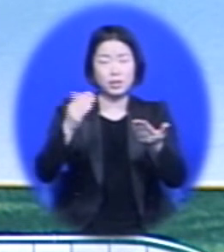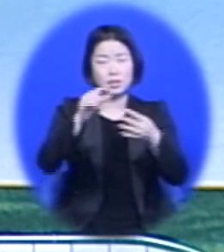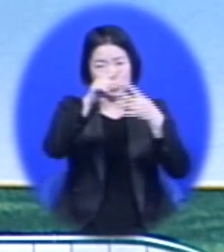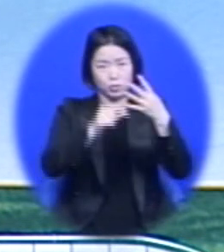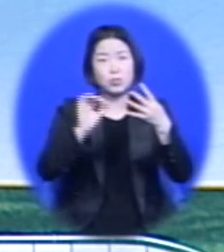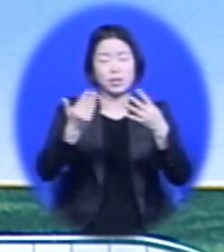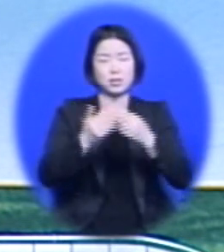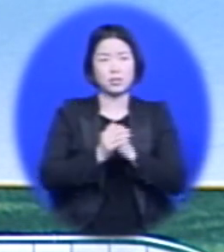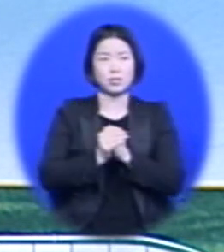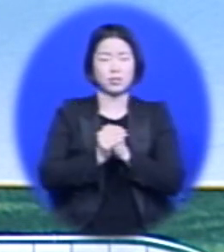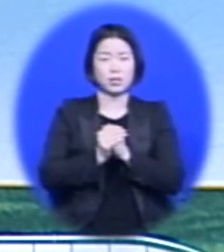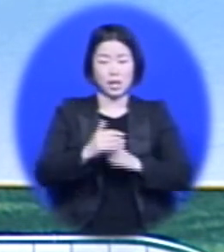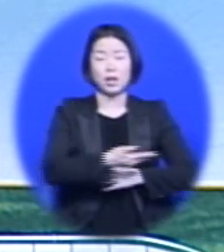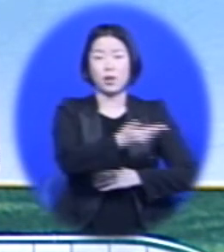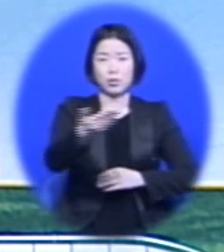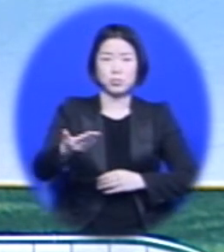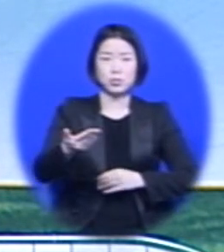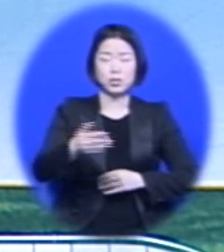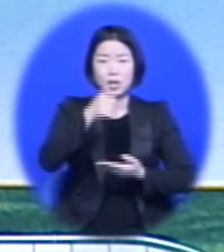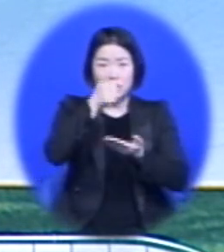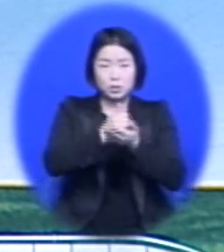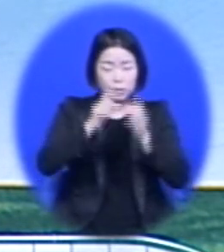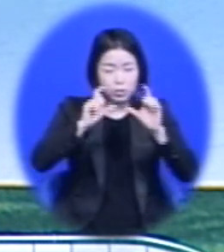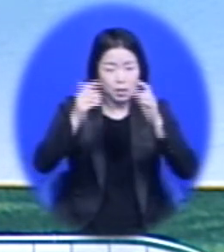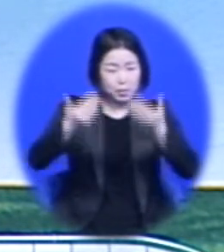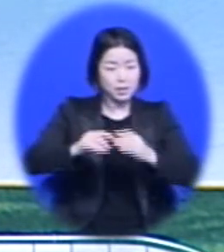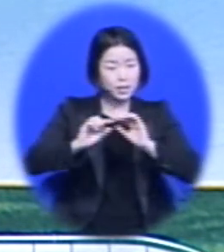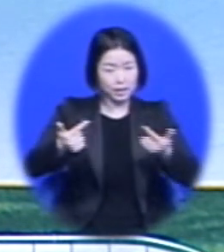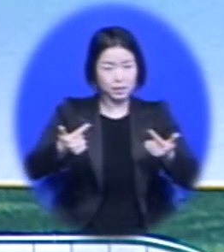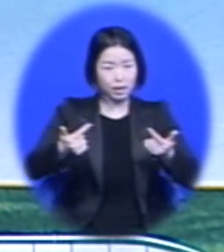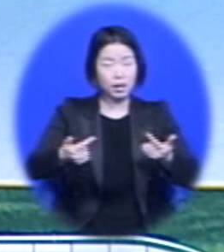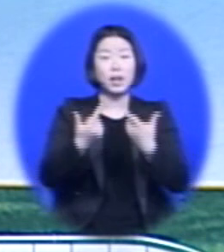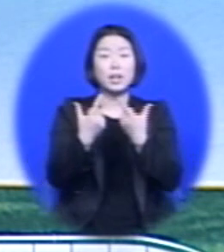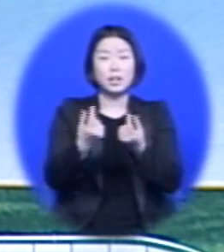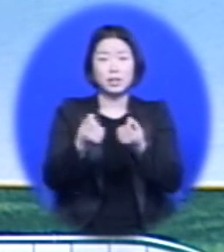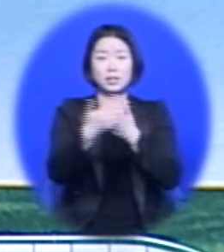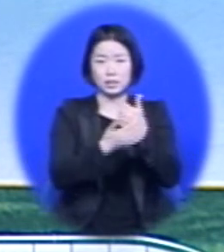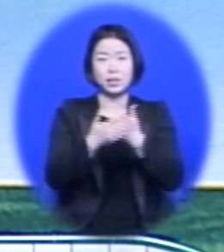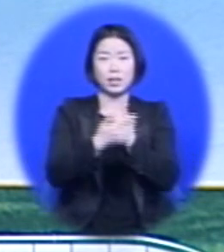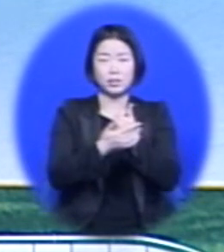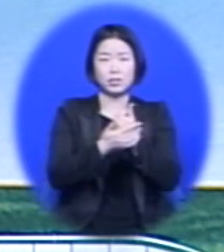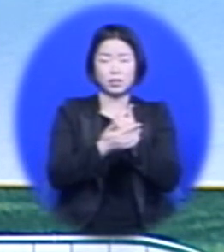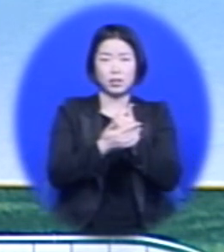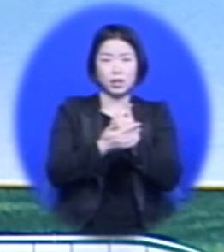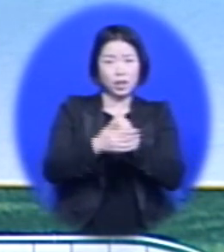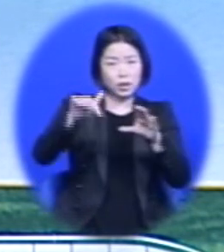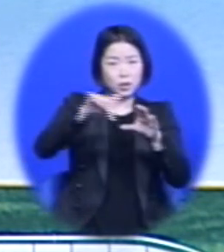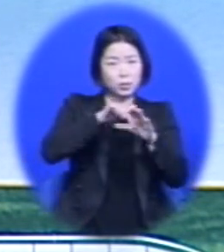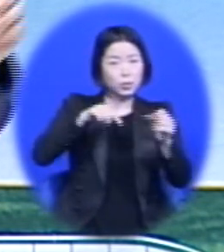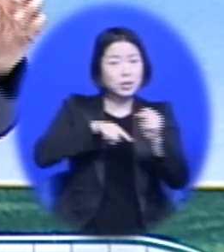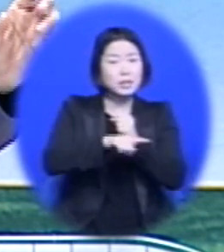것 같습니다. 여러분, 정죄를 받지 않는다 하는 이 은혜는 교리로만